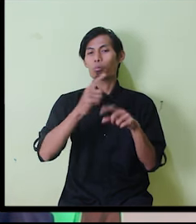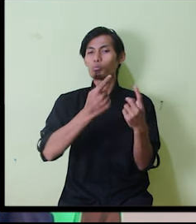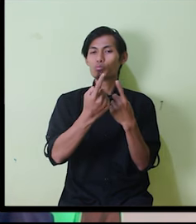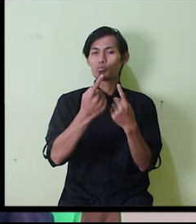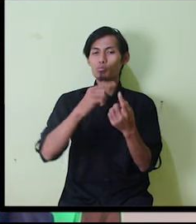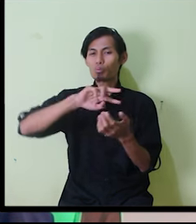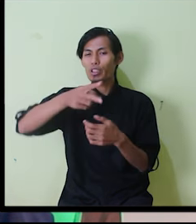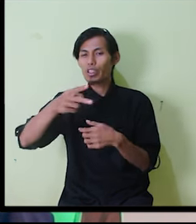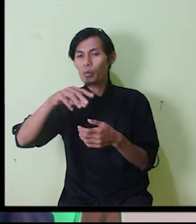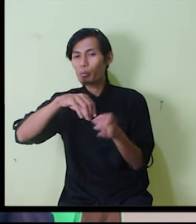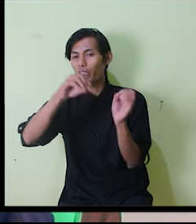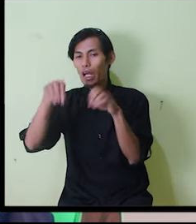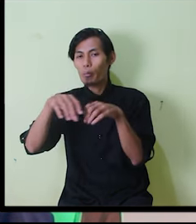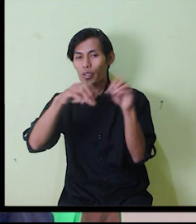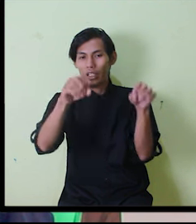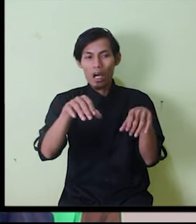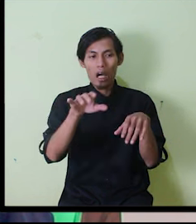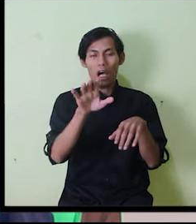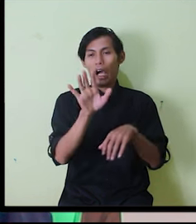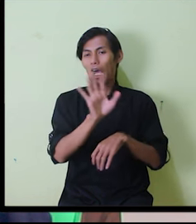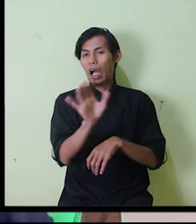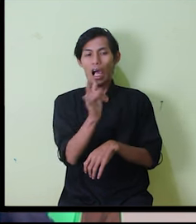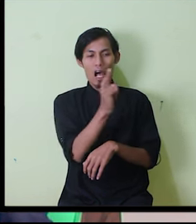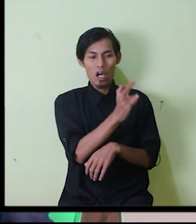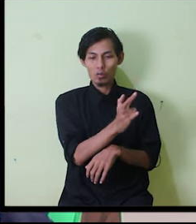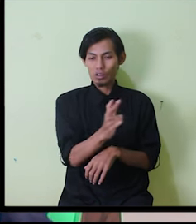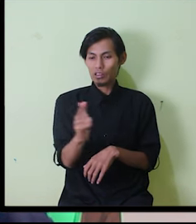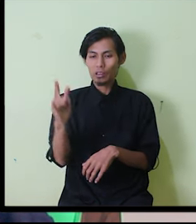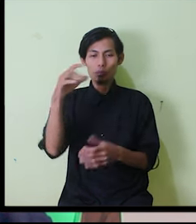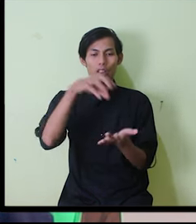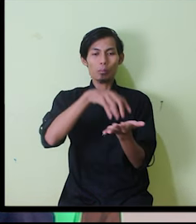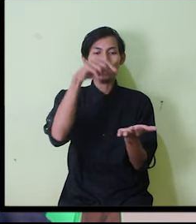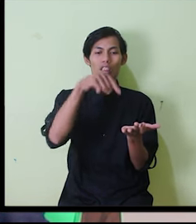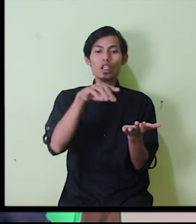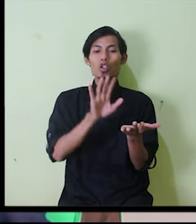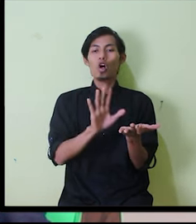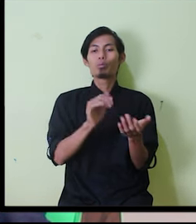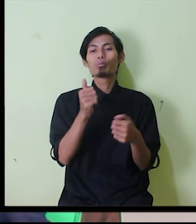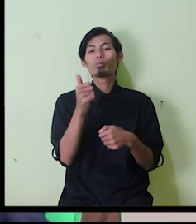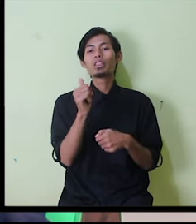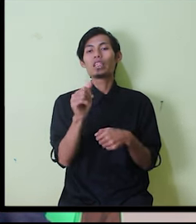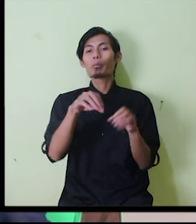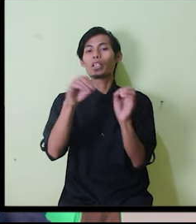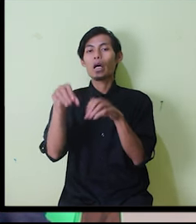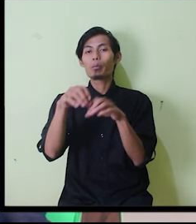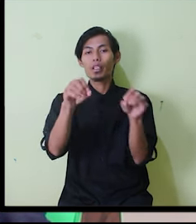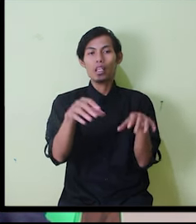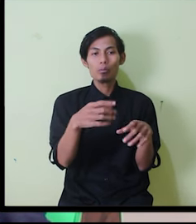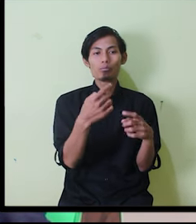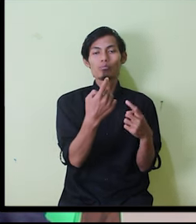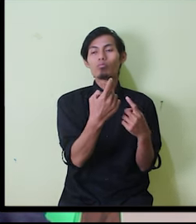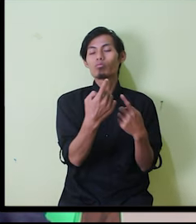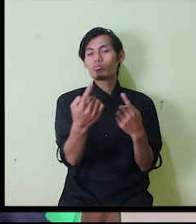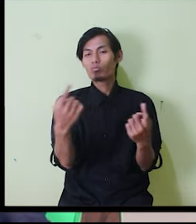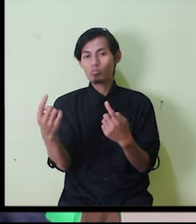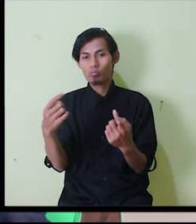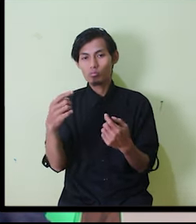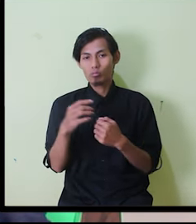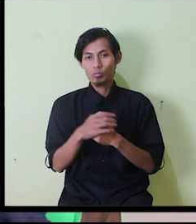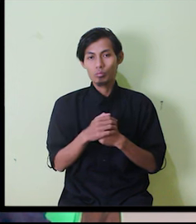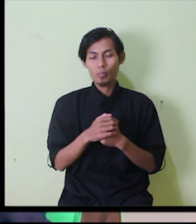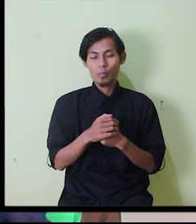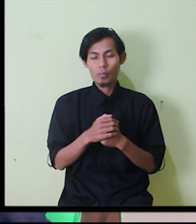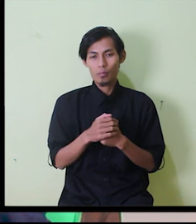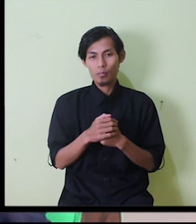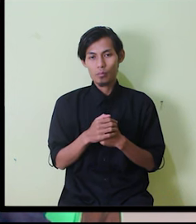Ee tidak khususlah itu dioperasikan oleh orang-orang yang punya kemampuan di bidang teknologi atau hal-hal Meskipun mereka itu